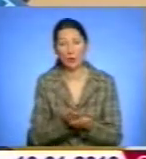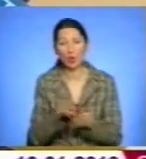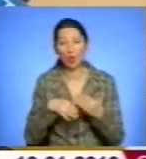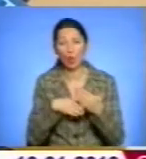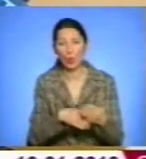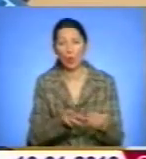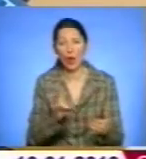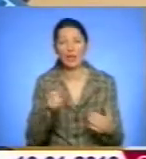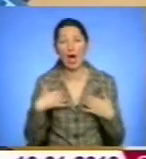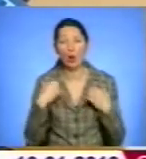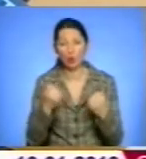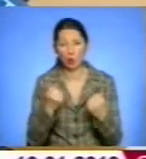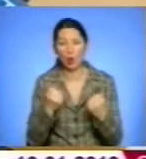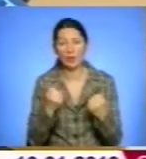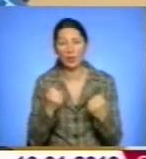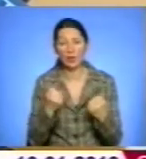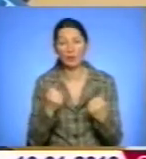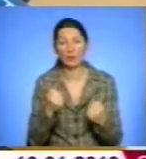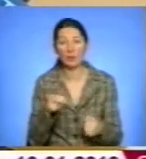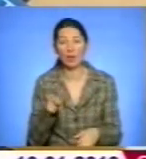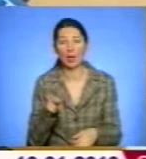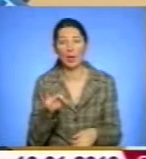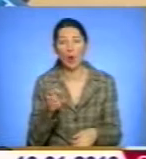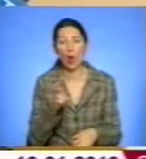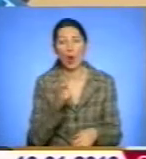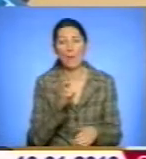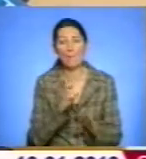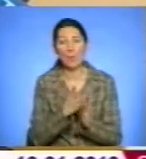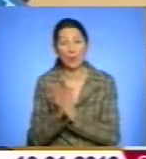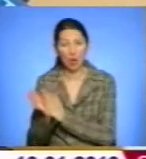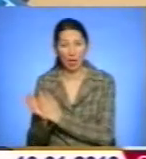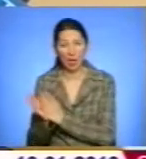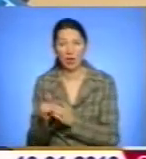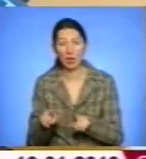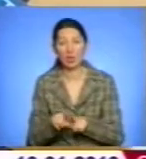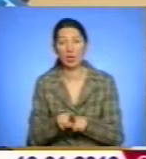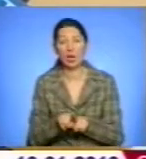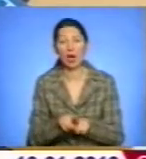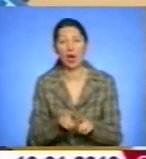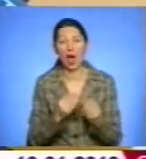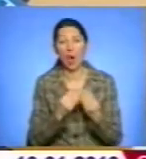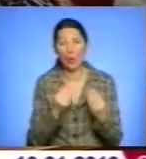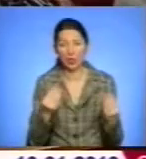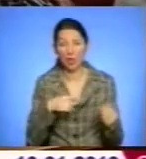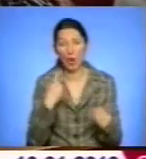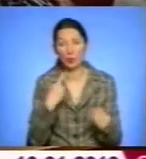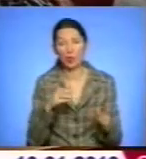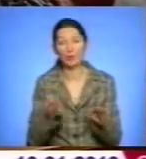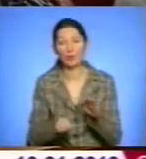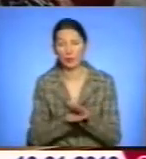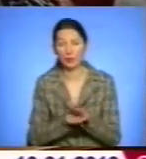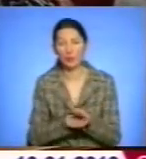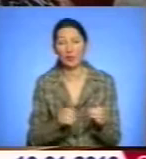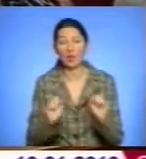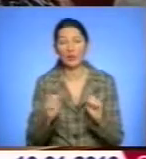допомоги на оздоровлення по бібліотеках та музеях обласного підпорядкування. Керівників